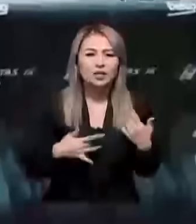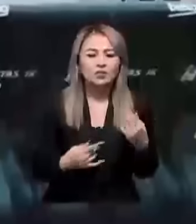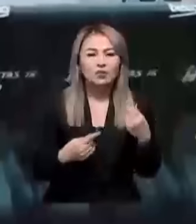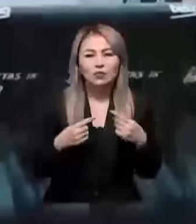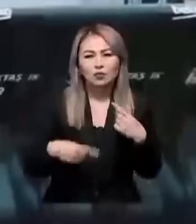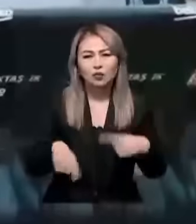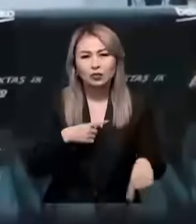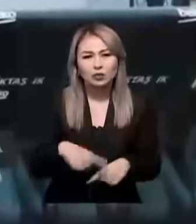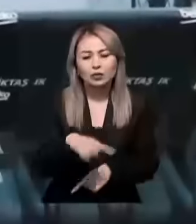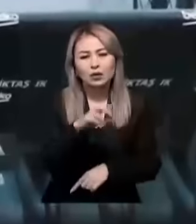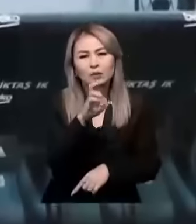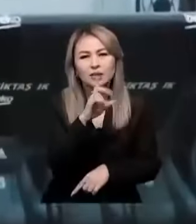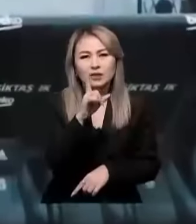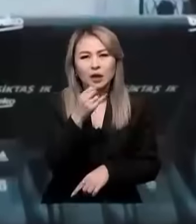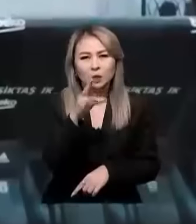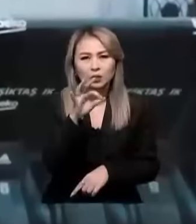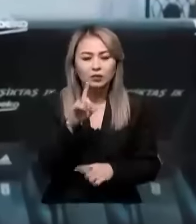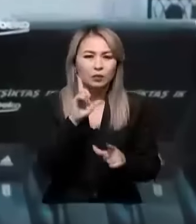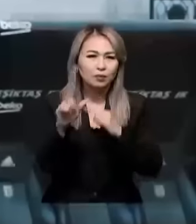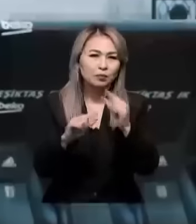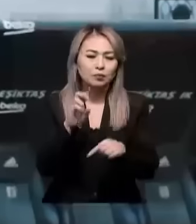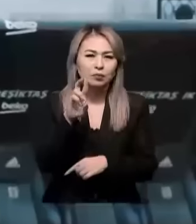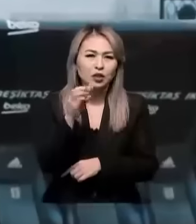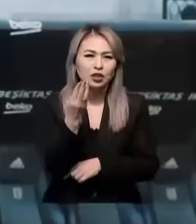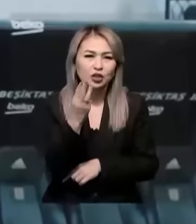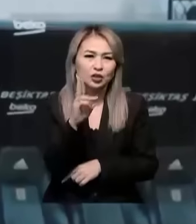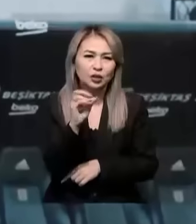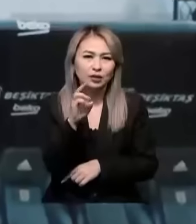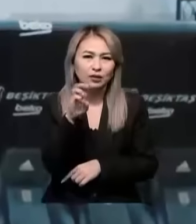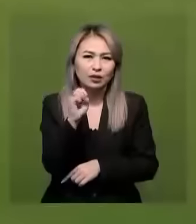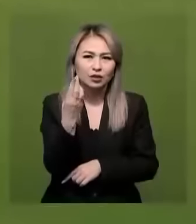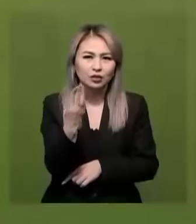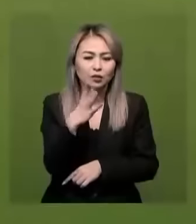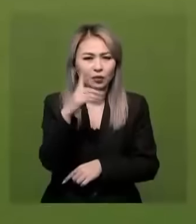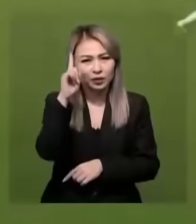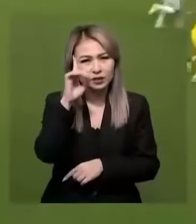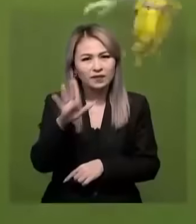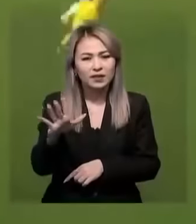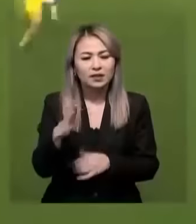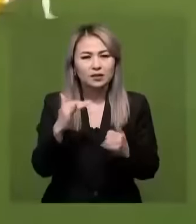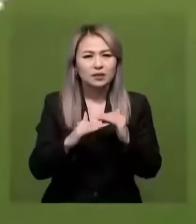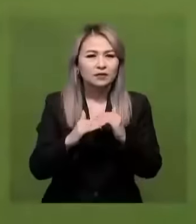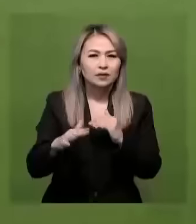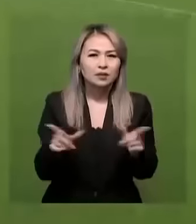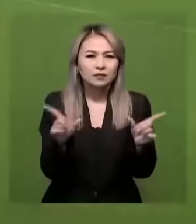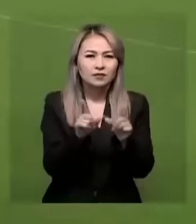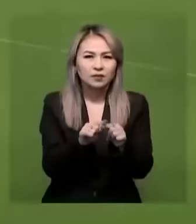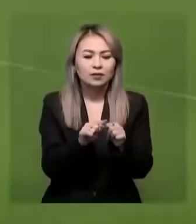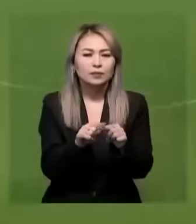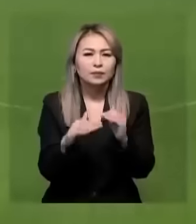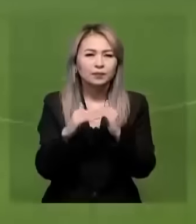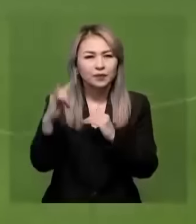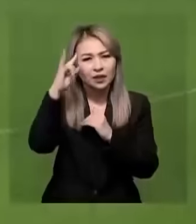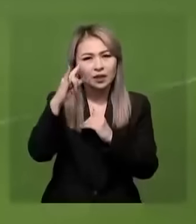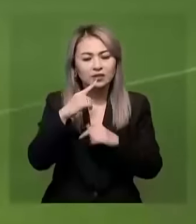түлегі Бахтиер Зайнутдинов Бешикташқа ауысқалы жергілікті жанкүйерлер алдында танымал бола бастады. Қос бірдей отандасымыз